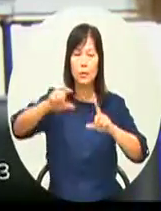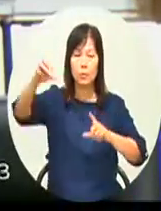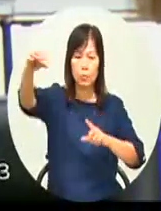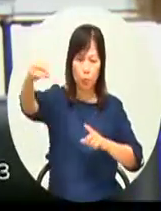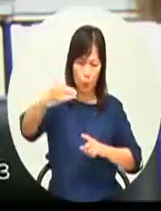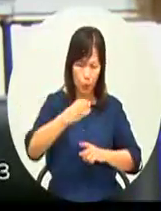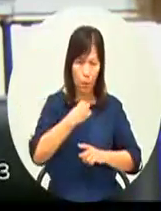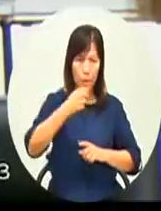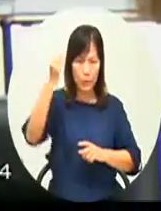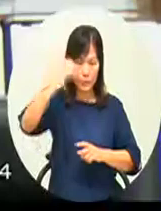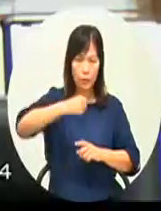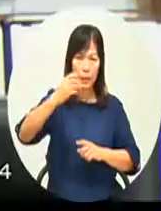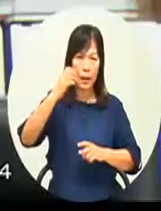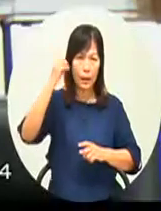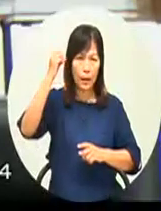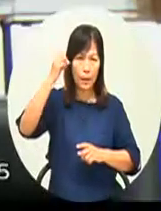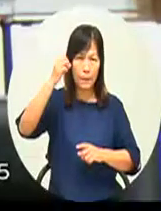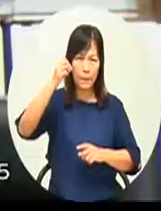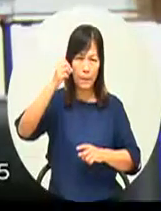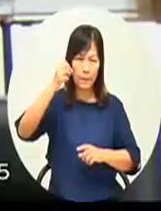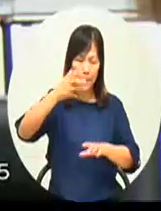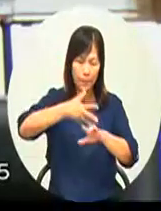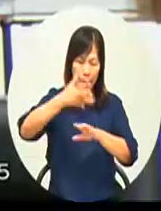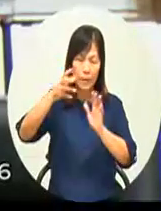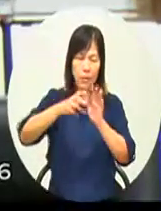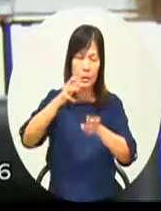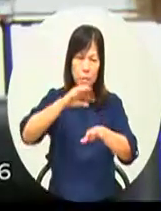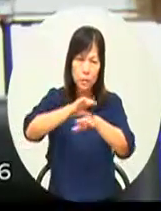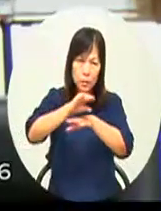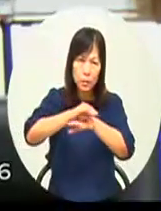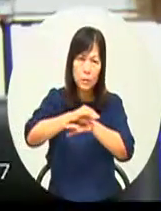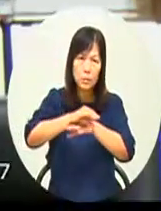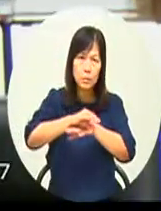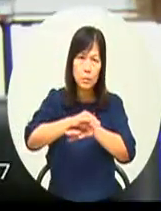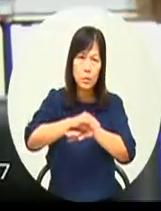点可以让小型的车